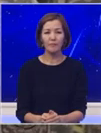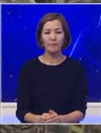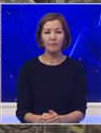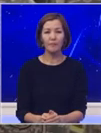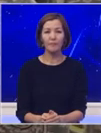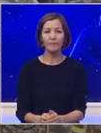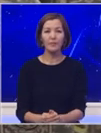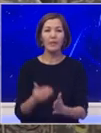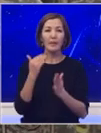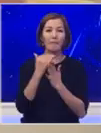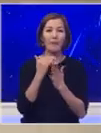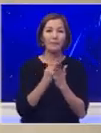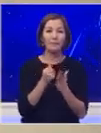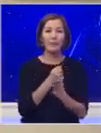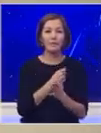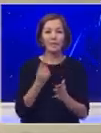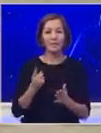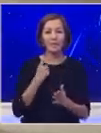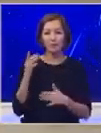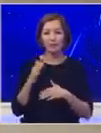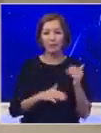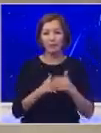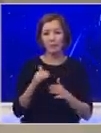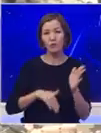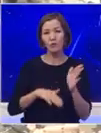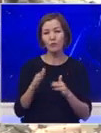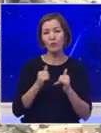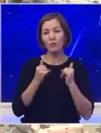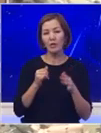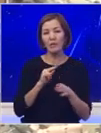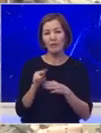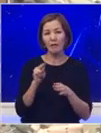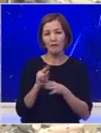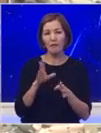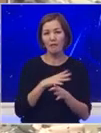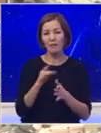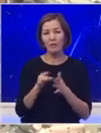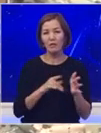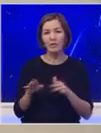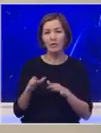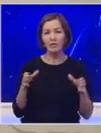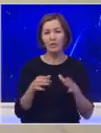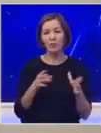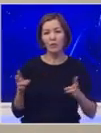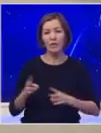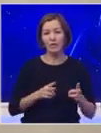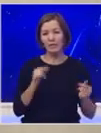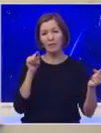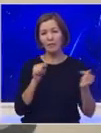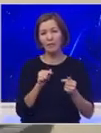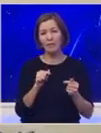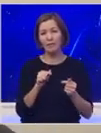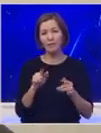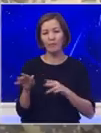Сапар бағдарламасы әскери шеберліктің практикалық дағдыларын үйретуге арналған. Аясында жедел әрекет ету тобы ланкестерге кенеттен тойтарыс беру барысын